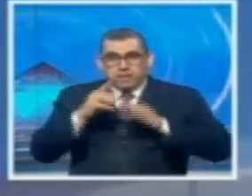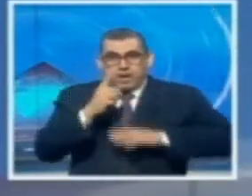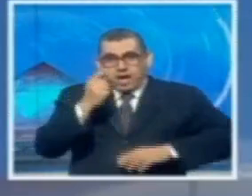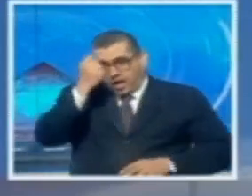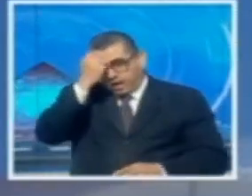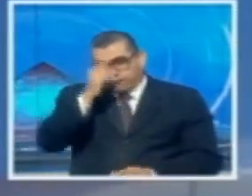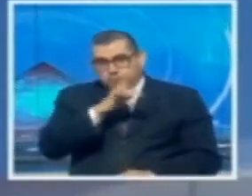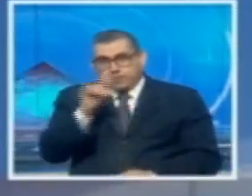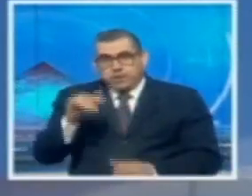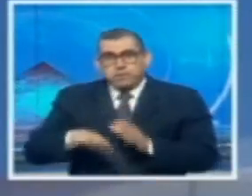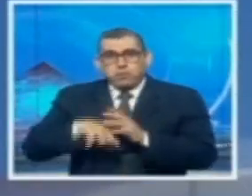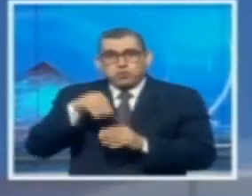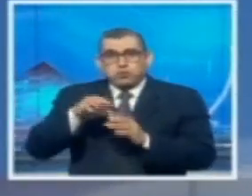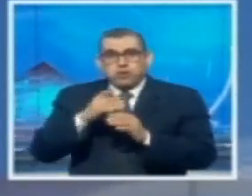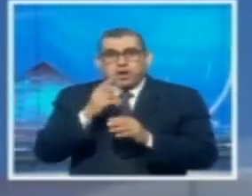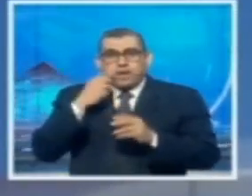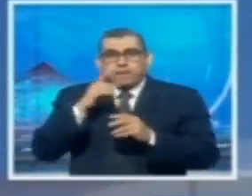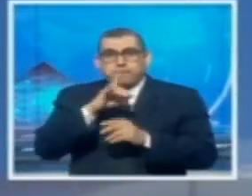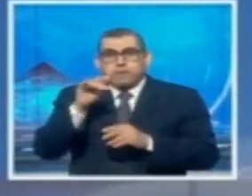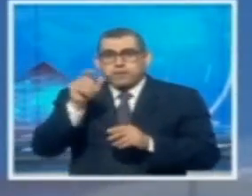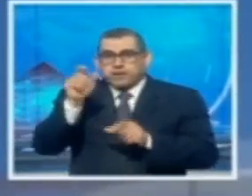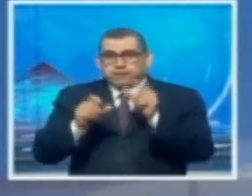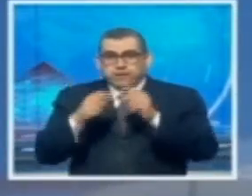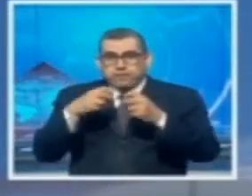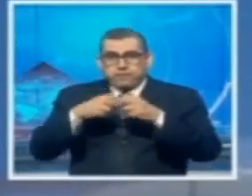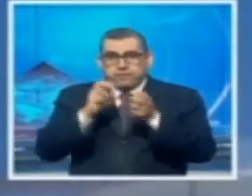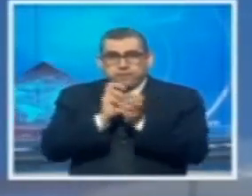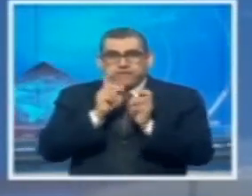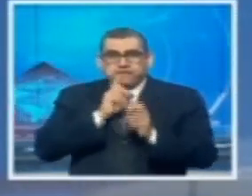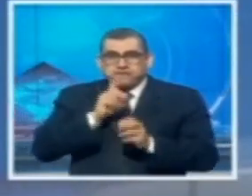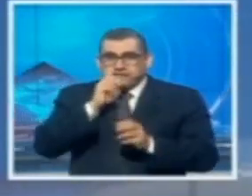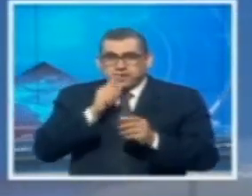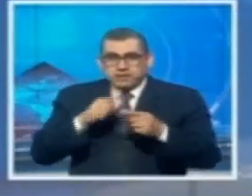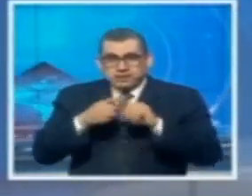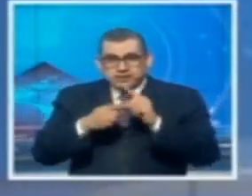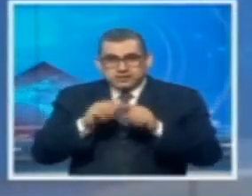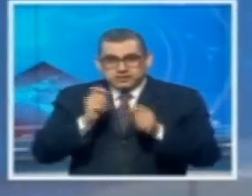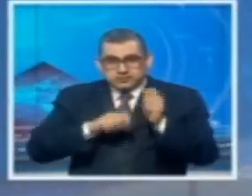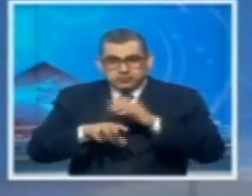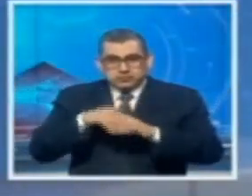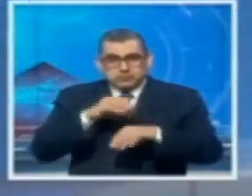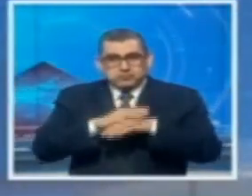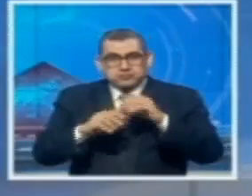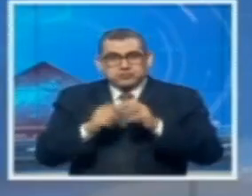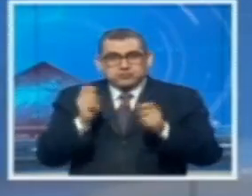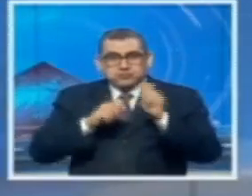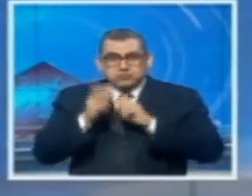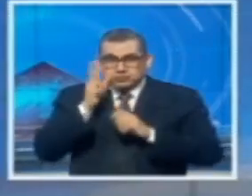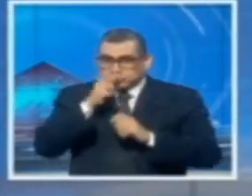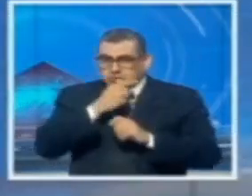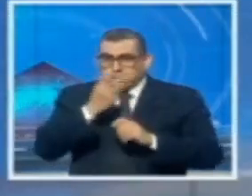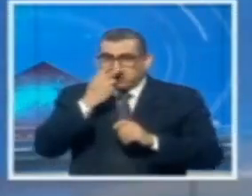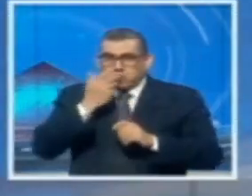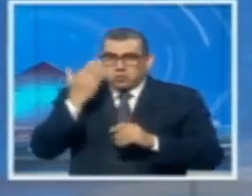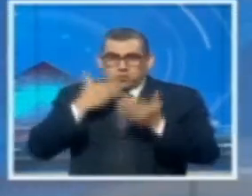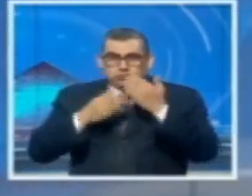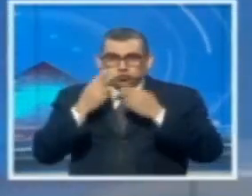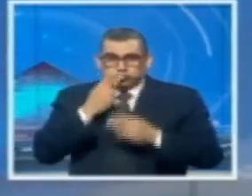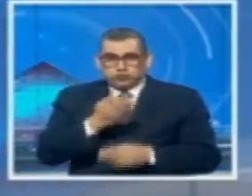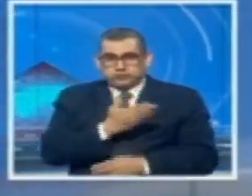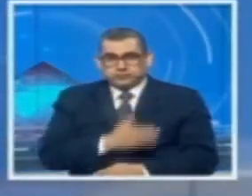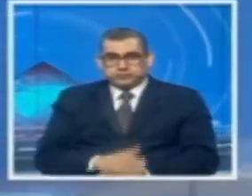1100 مشروع لمئات العارضين من الفنانين والحرفيين في مجال المنتجات التراثية واليدوية.